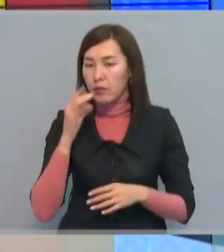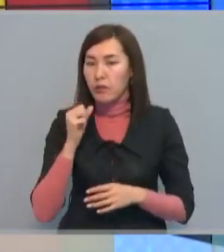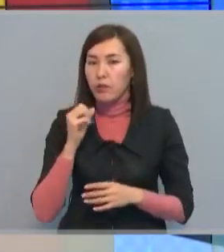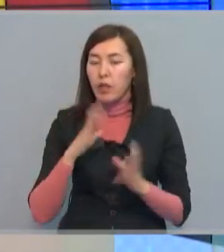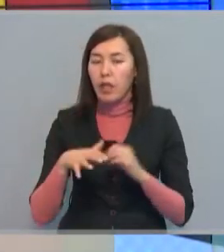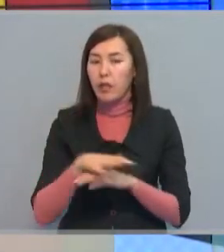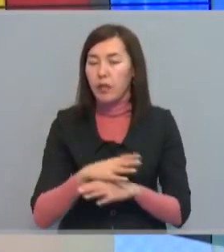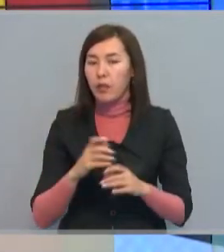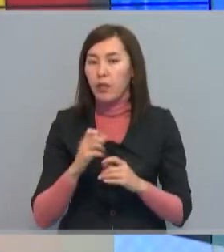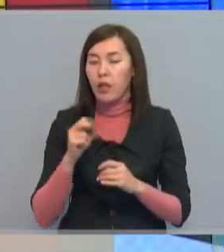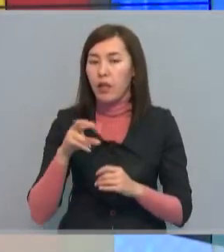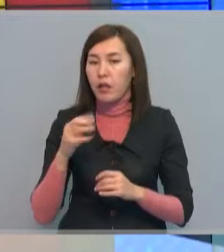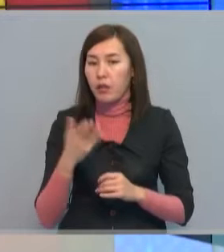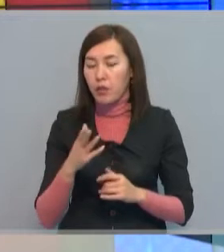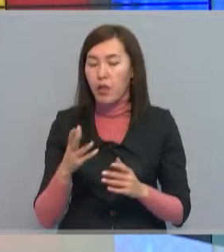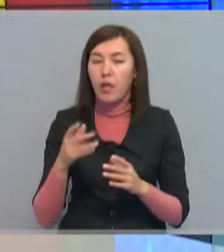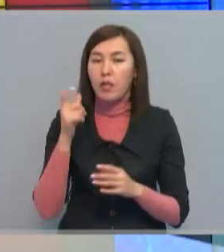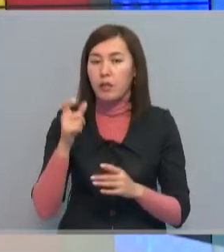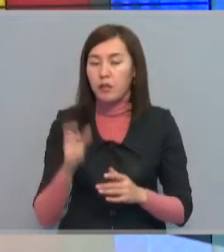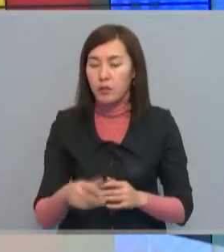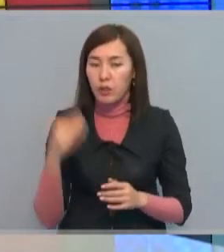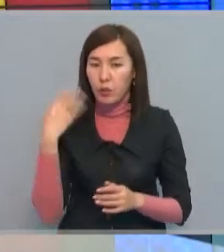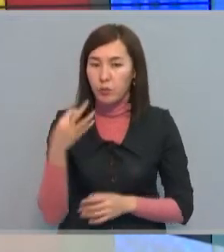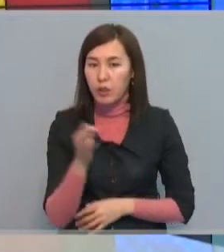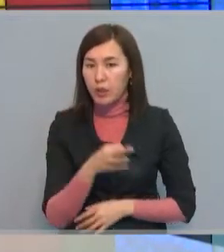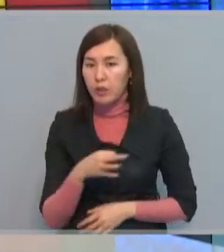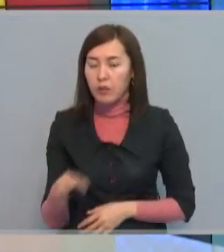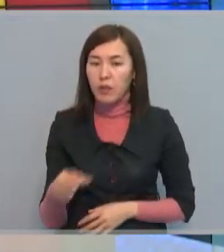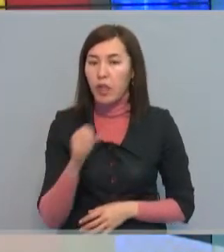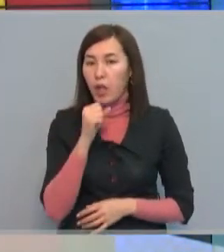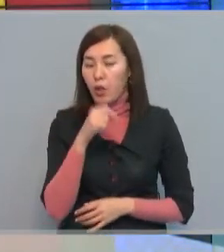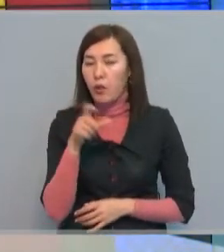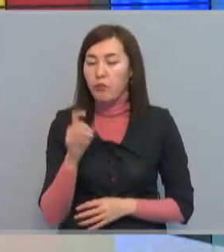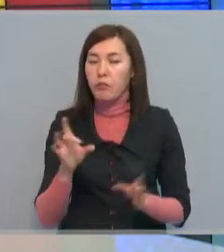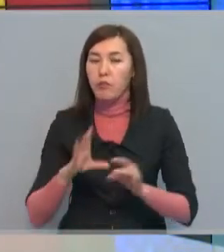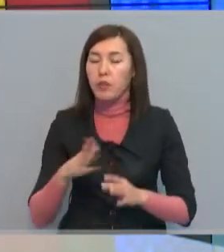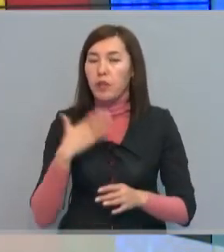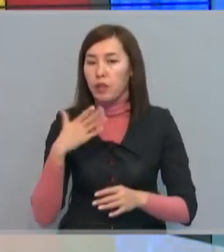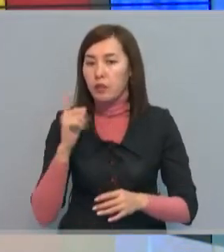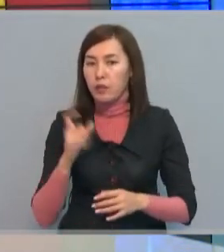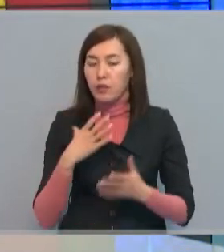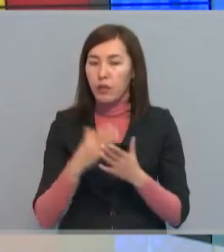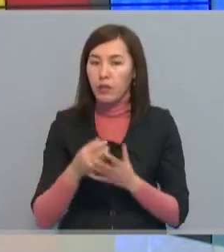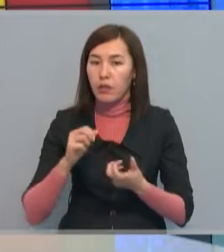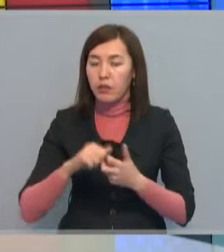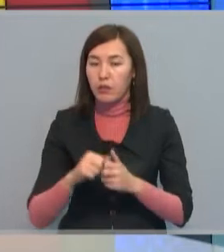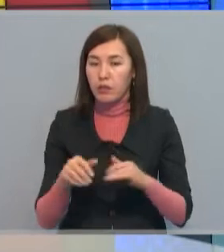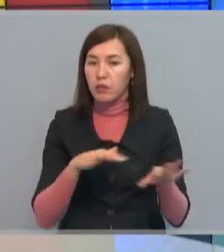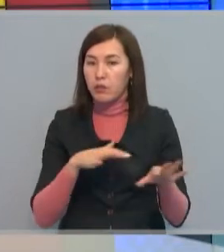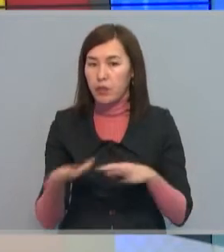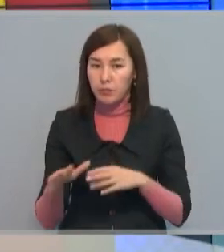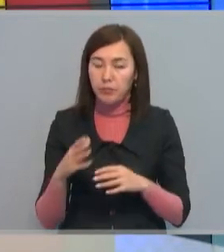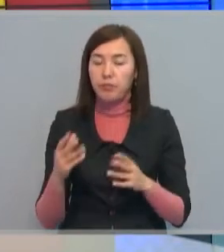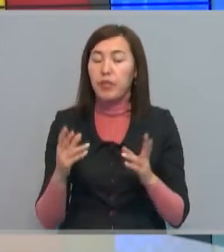лауреат международной премии «Алаш», почетный гражданин Туркестанской области, журналист, рассказал читателям о своей профессиональной